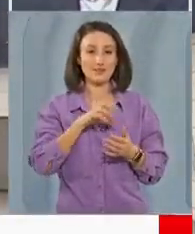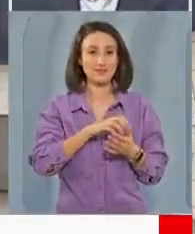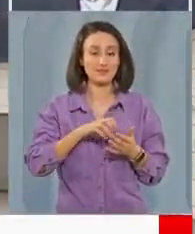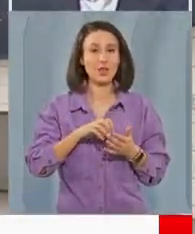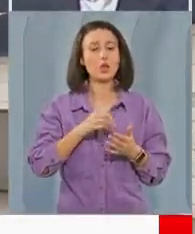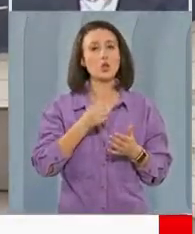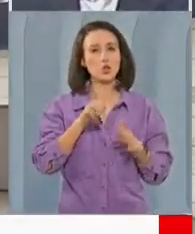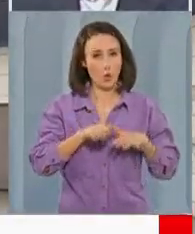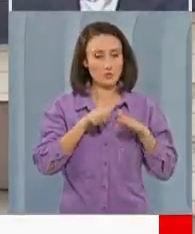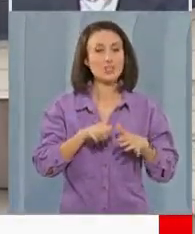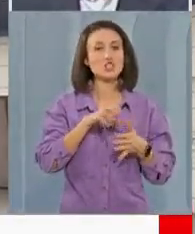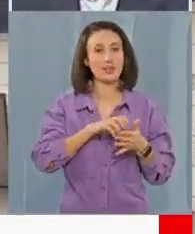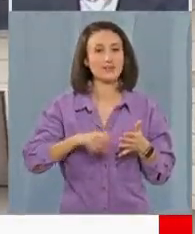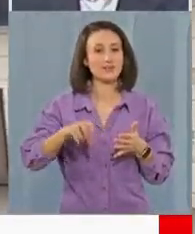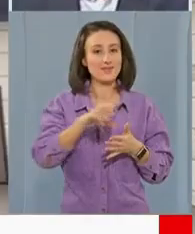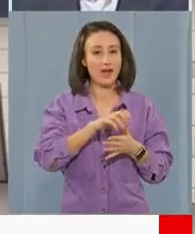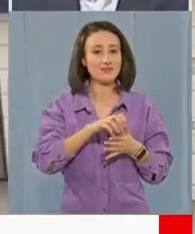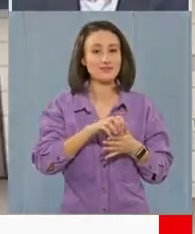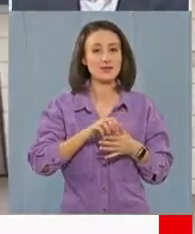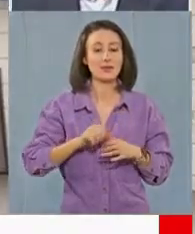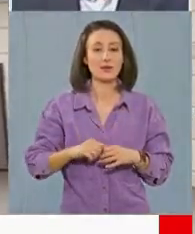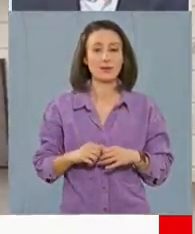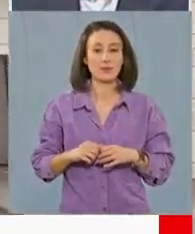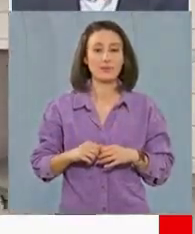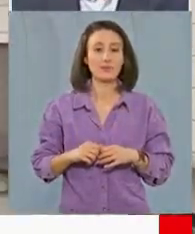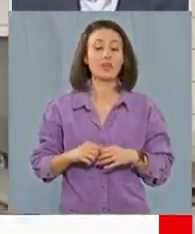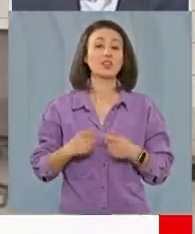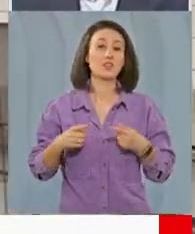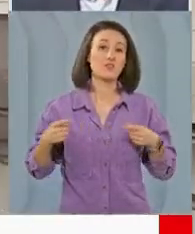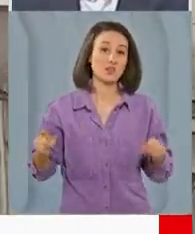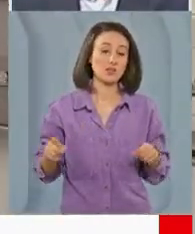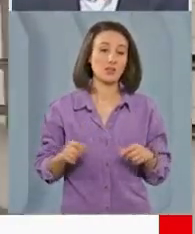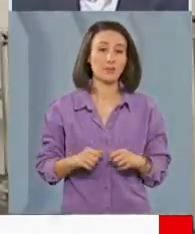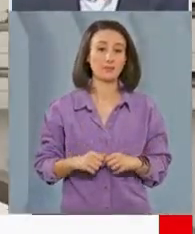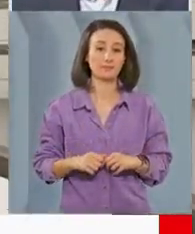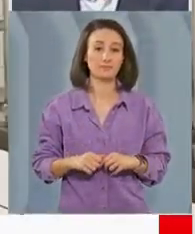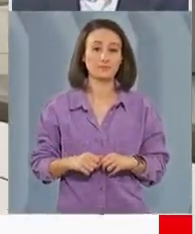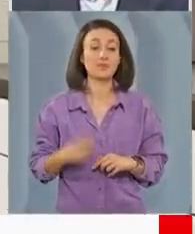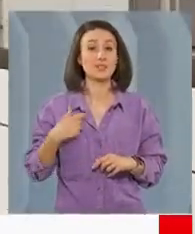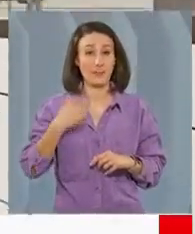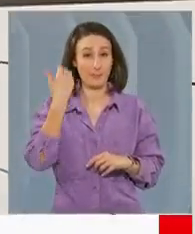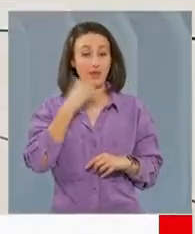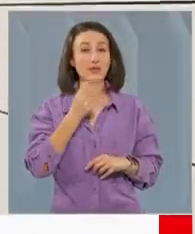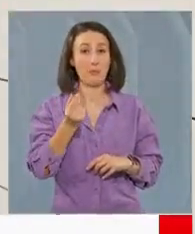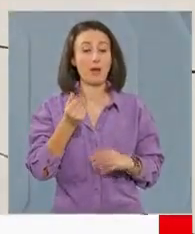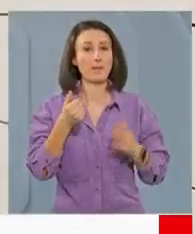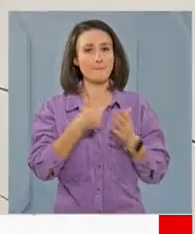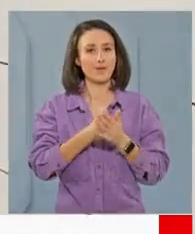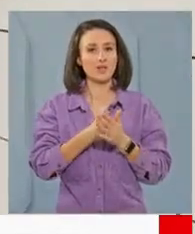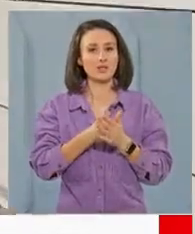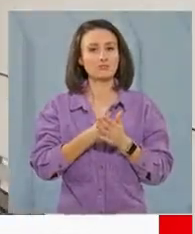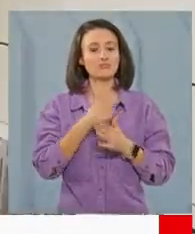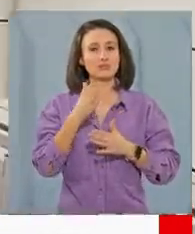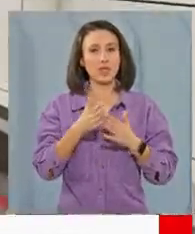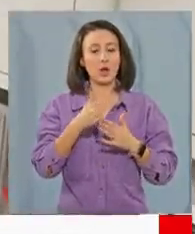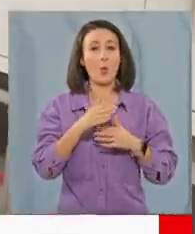metrou de la Cluj din zona Selea până în Mănăștur Florești și așa mai departe se pierd banii până să iasă însă